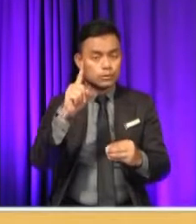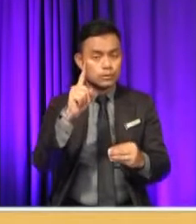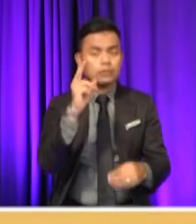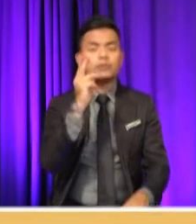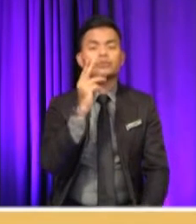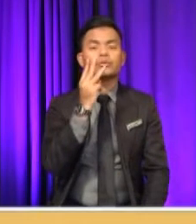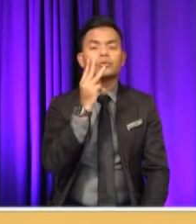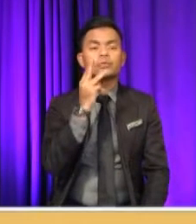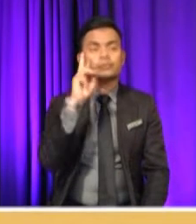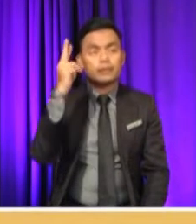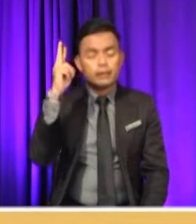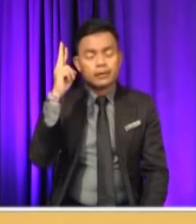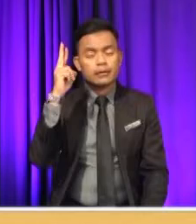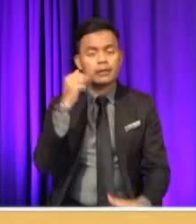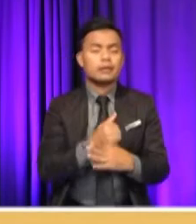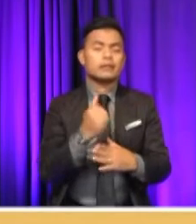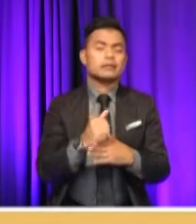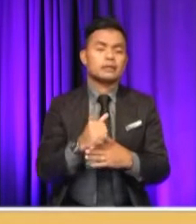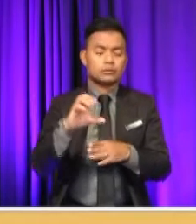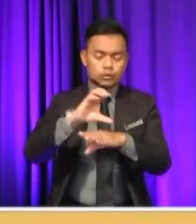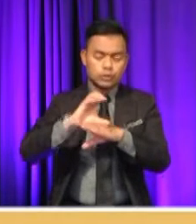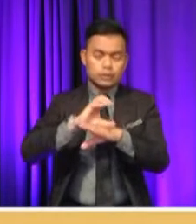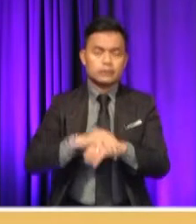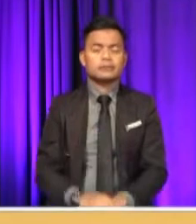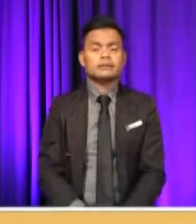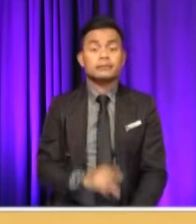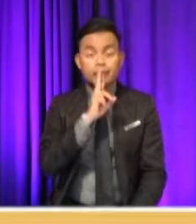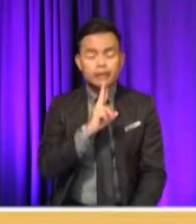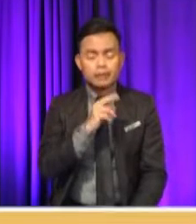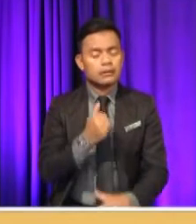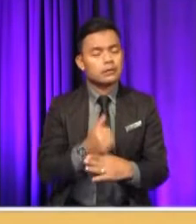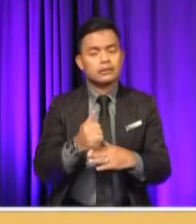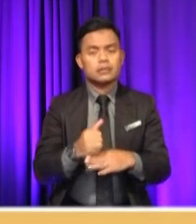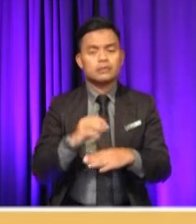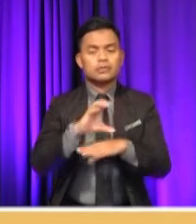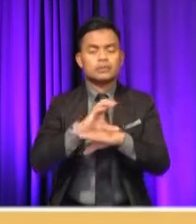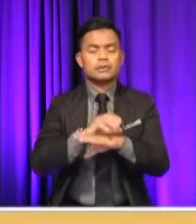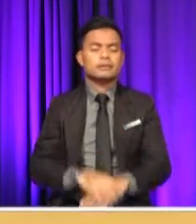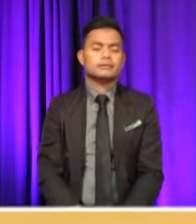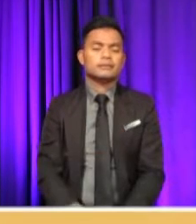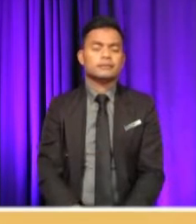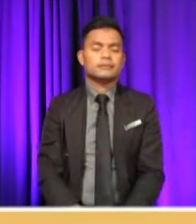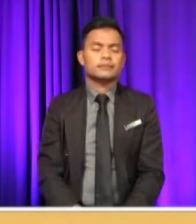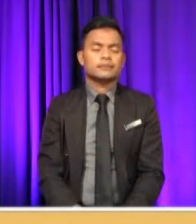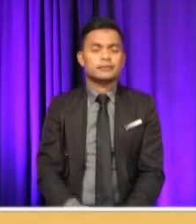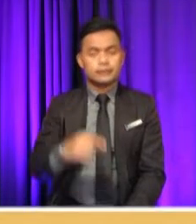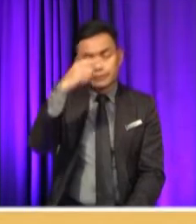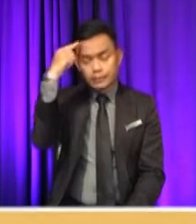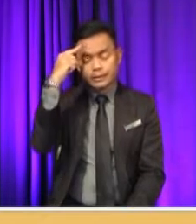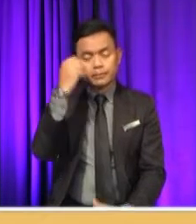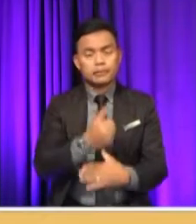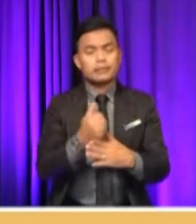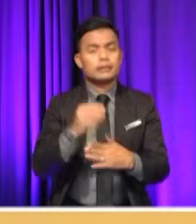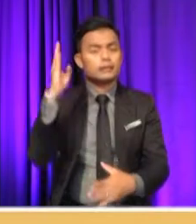wire live. Okey, wire hitam atau biru, ini wire neutral. Wire hijau ni paling senang nak ingat. Okey,